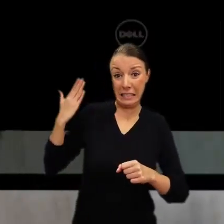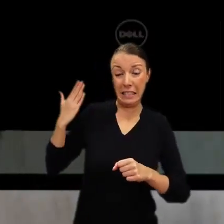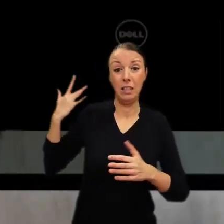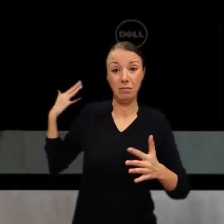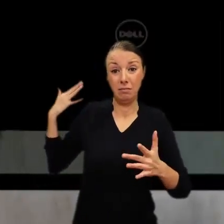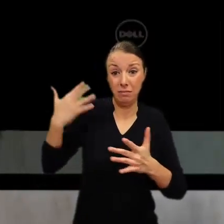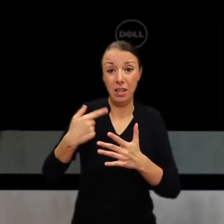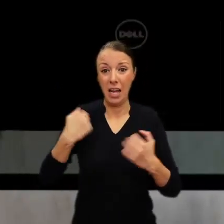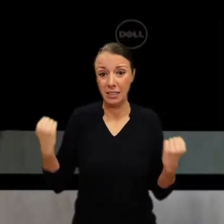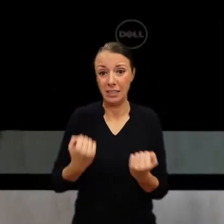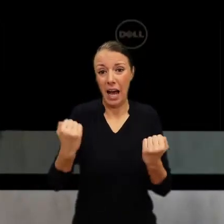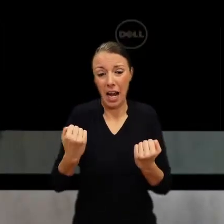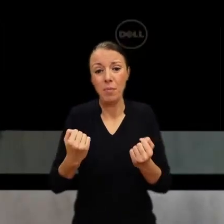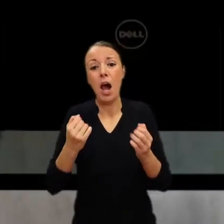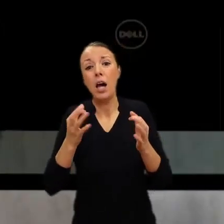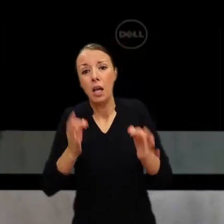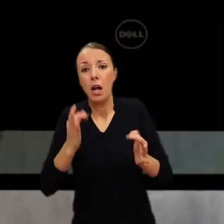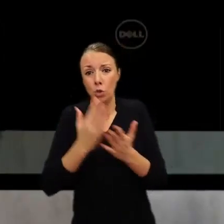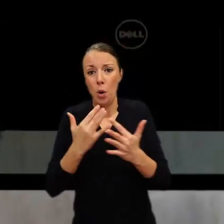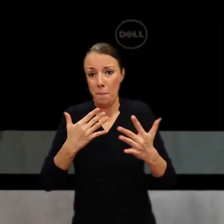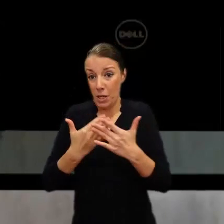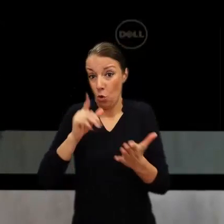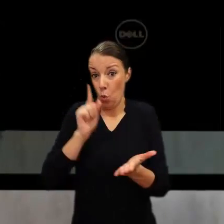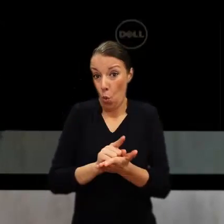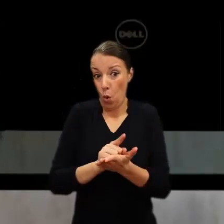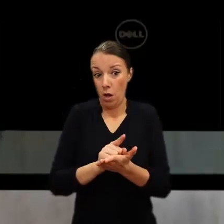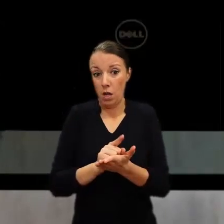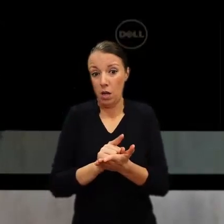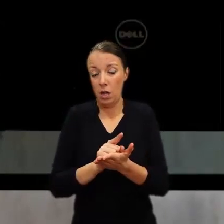i swoich biurach i tak dalej.